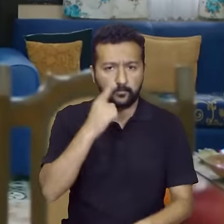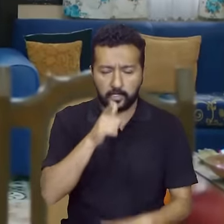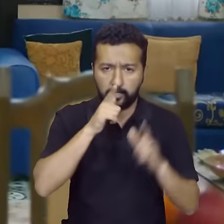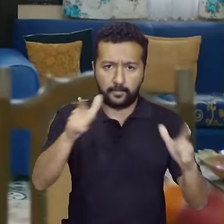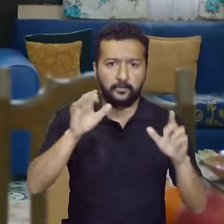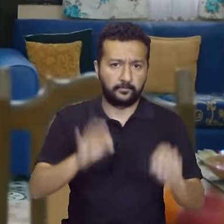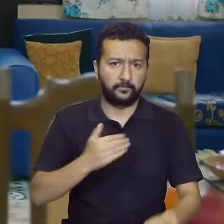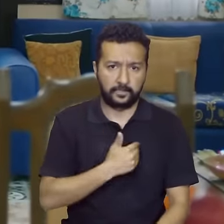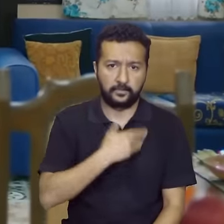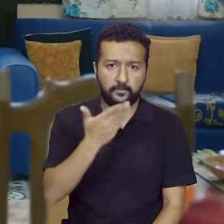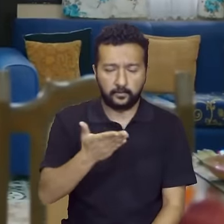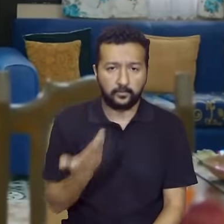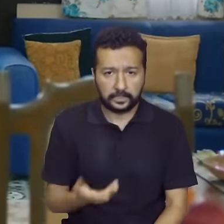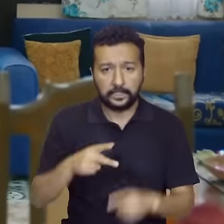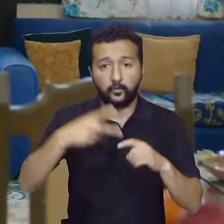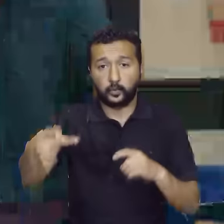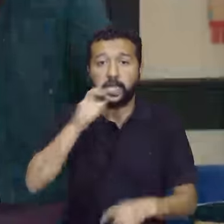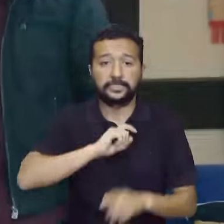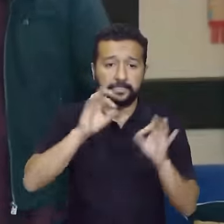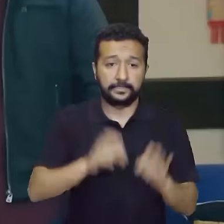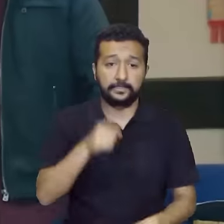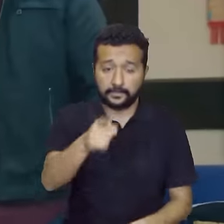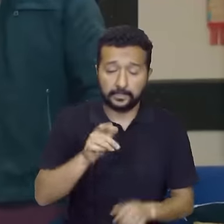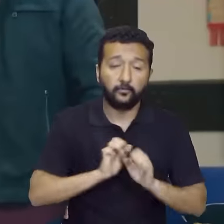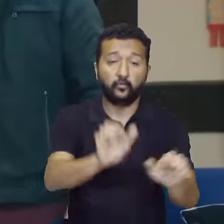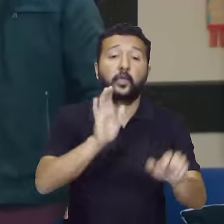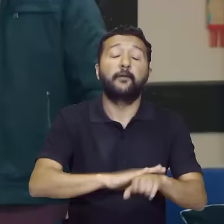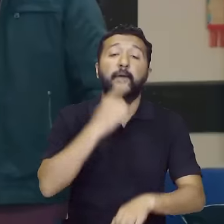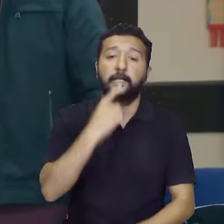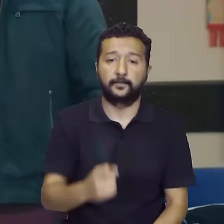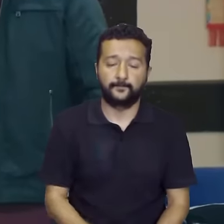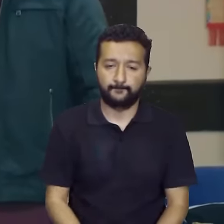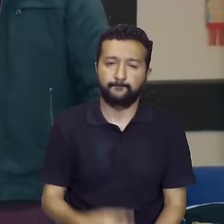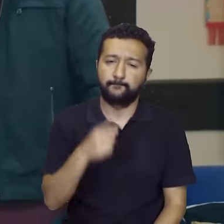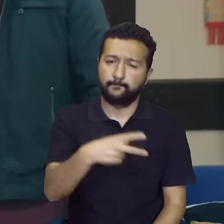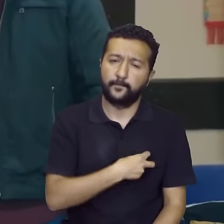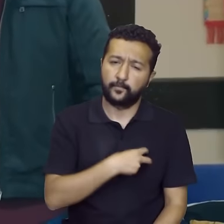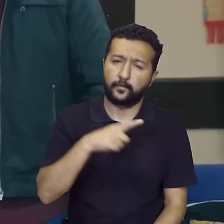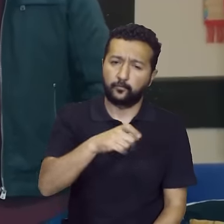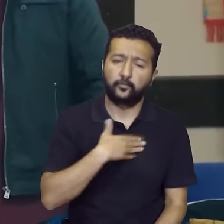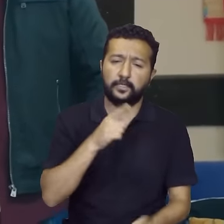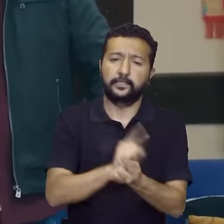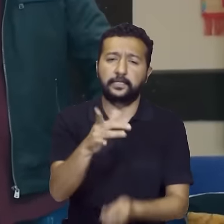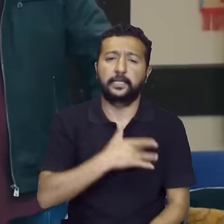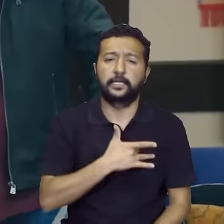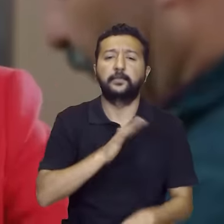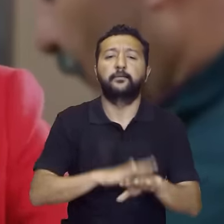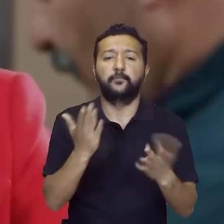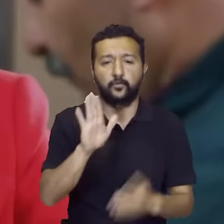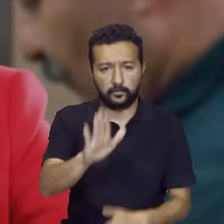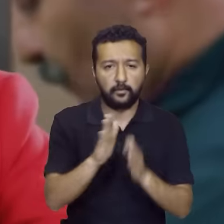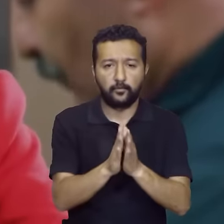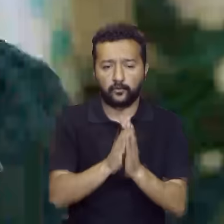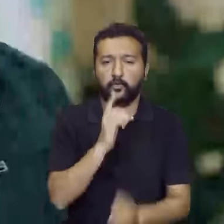yüksek sesle konuşturuyorsun beni ya. Uçurumun dibindeyim zaten ya. Sen bari itme beni uçurumdan aşağı. Ay aşk böceğim, ben sana kıyamam ya.